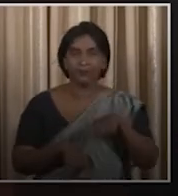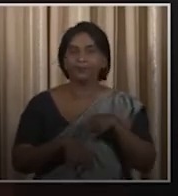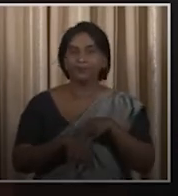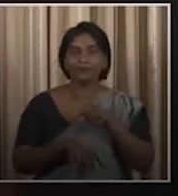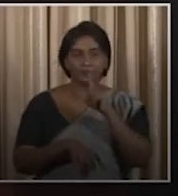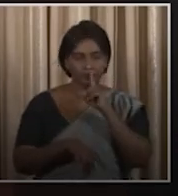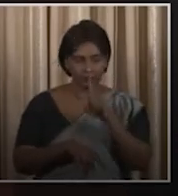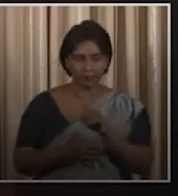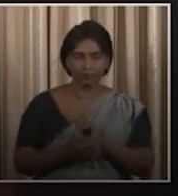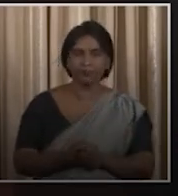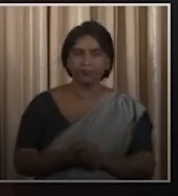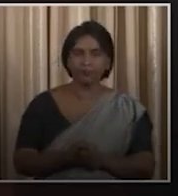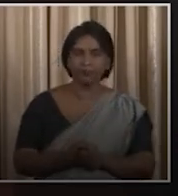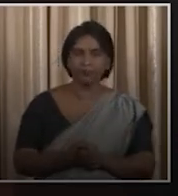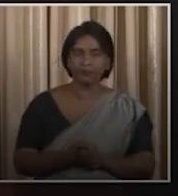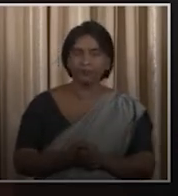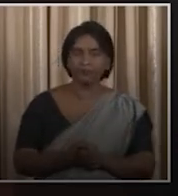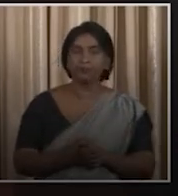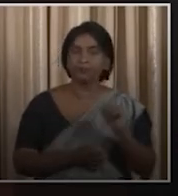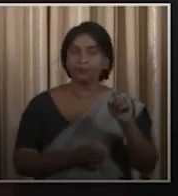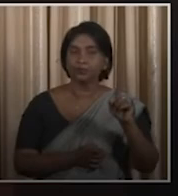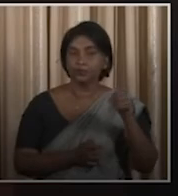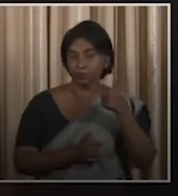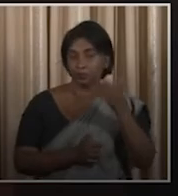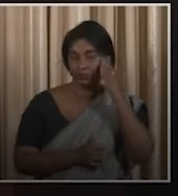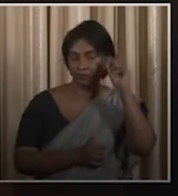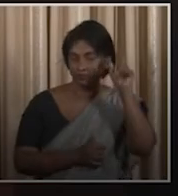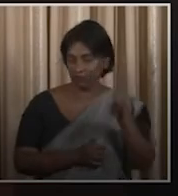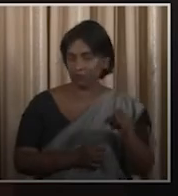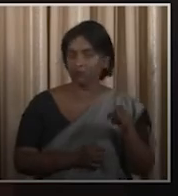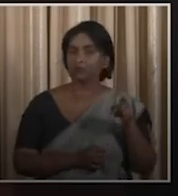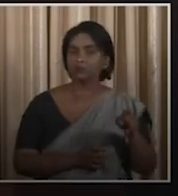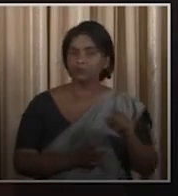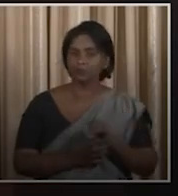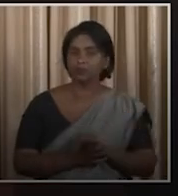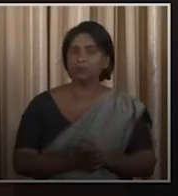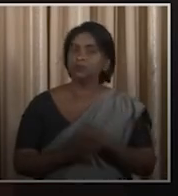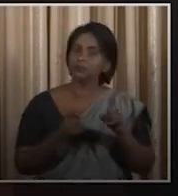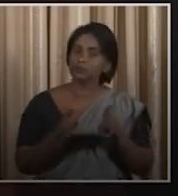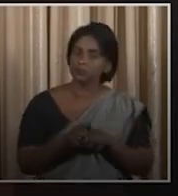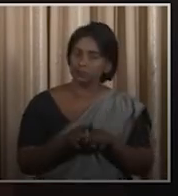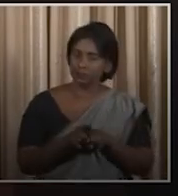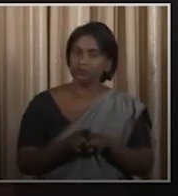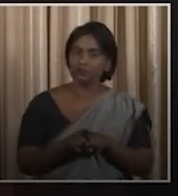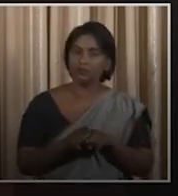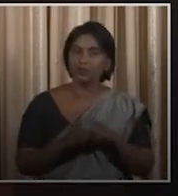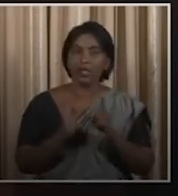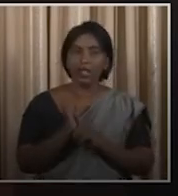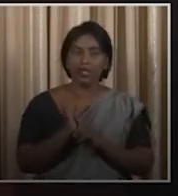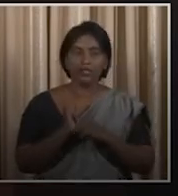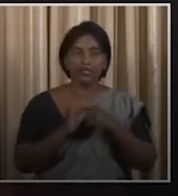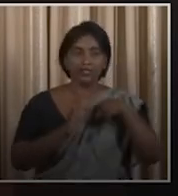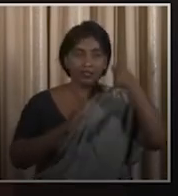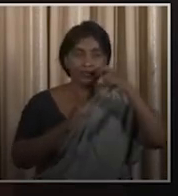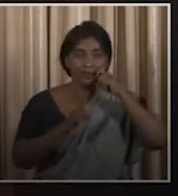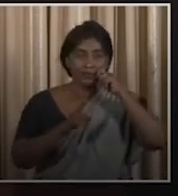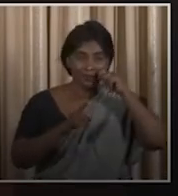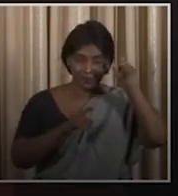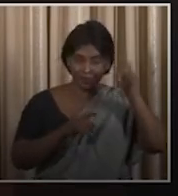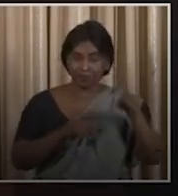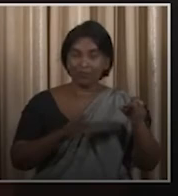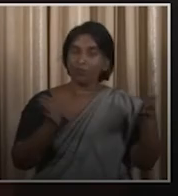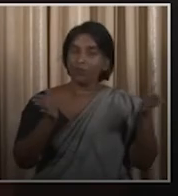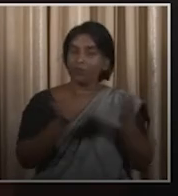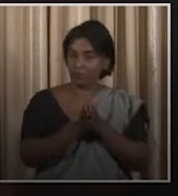උපුද කර සිටිනවා එතුමිය ශ්‍රේෂ්ඨ කාන්තාවක් ඒ වගේම ලිස්ටර් ජේම්ස් පීරිස් මැතිතුමත් සමග